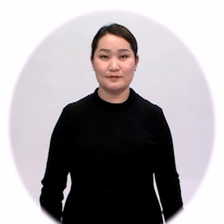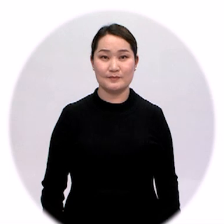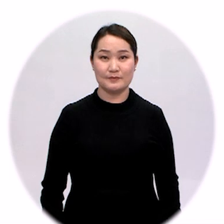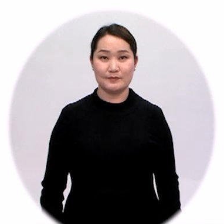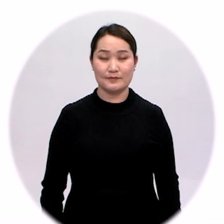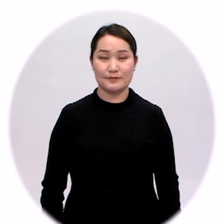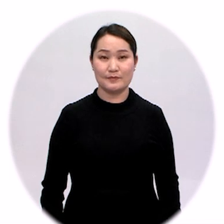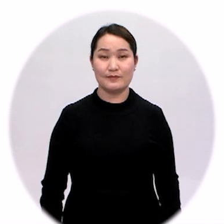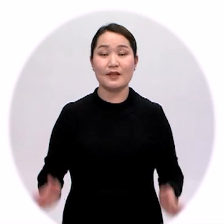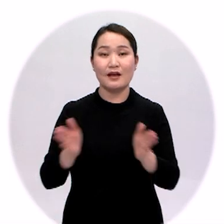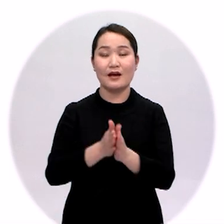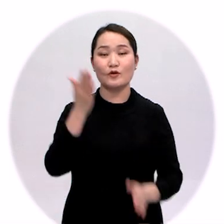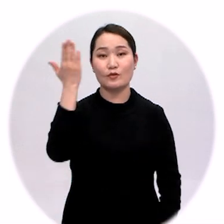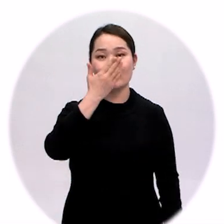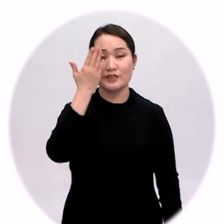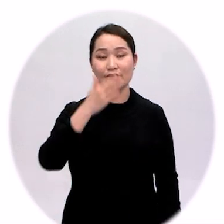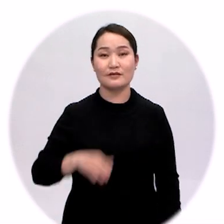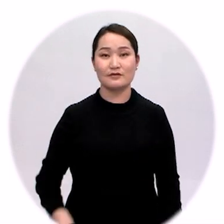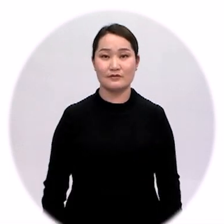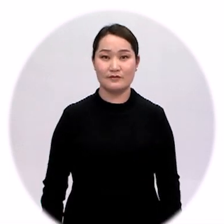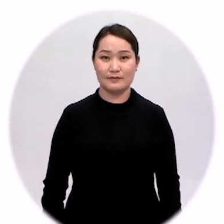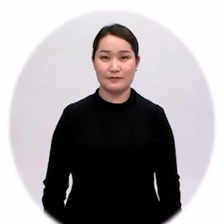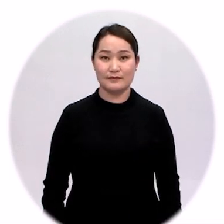байна. Хамтдаа унши хүүхдүүдээ.